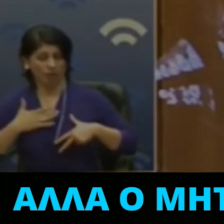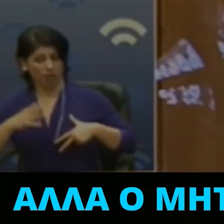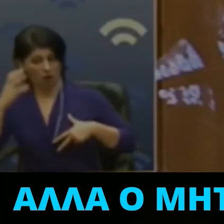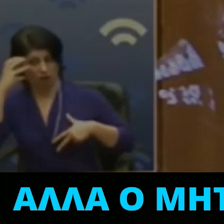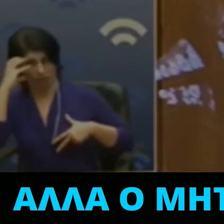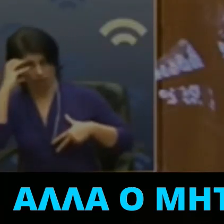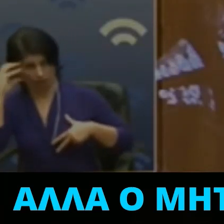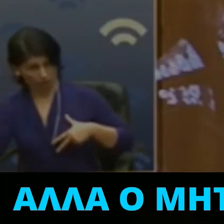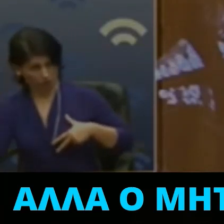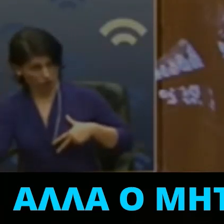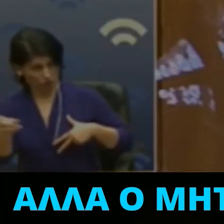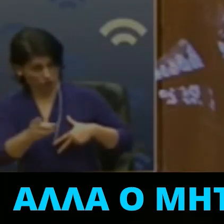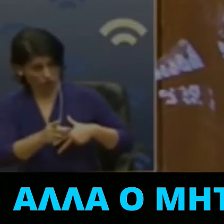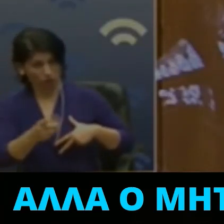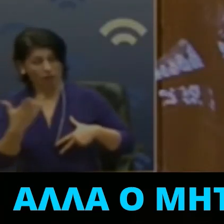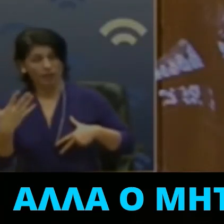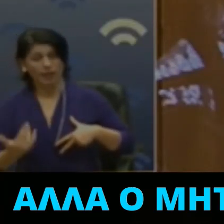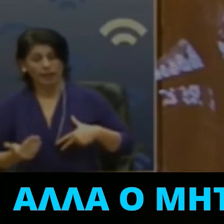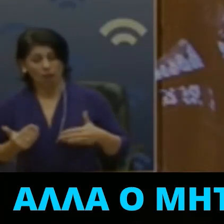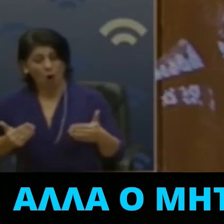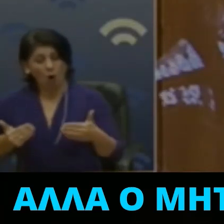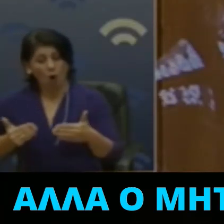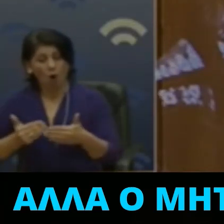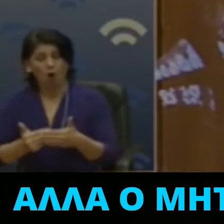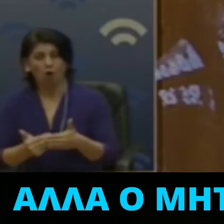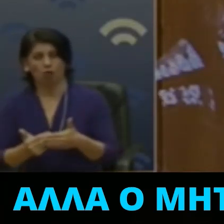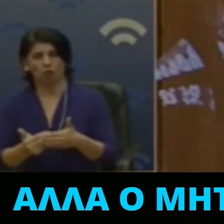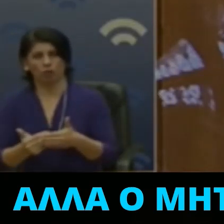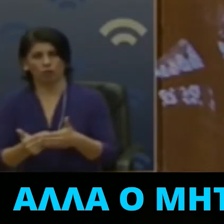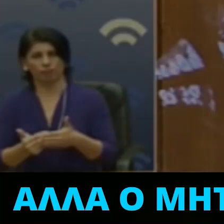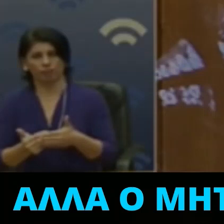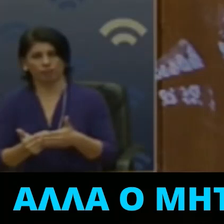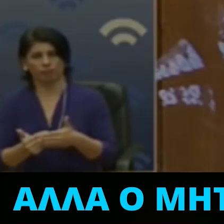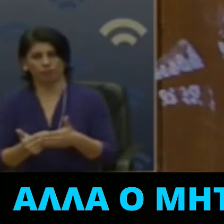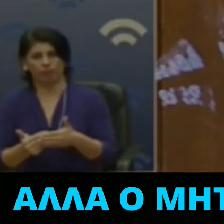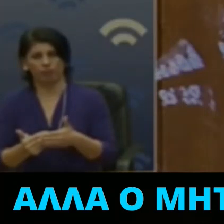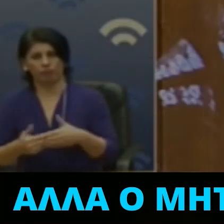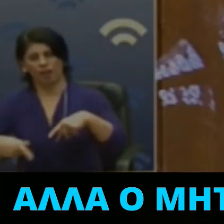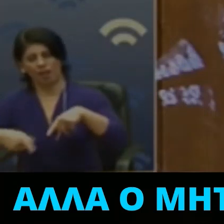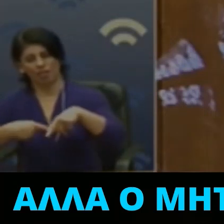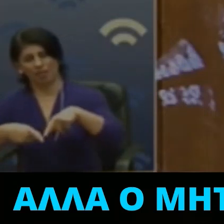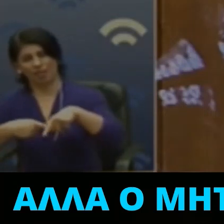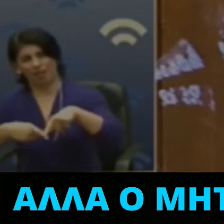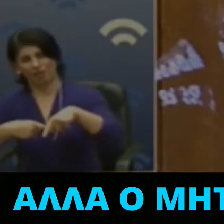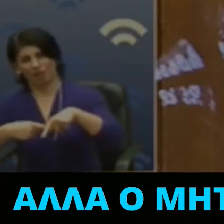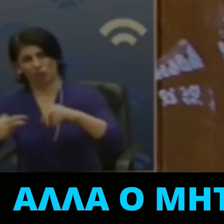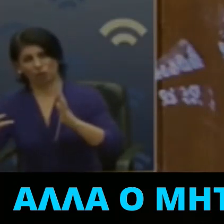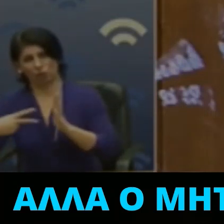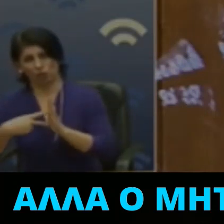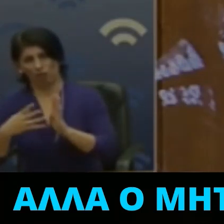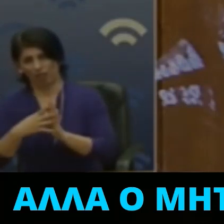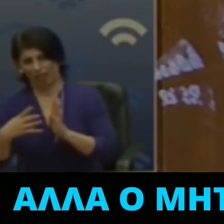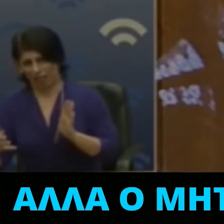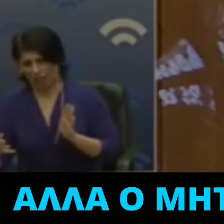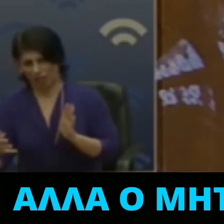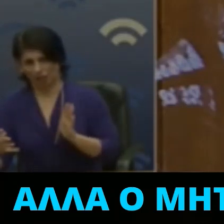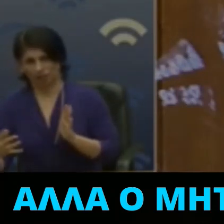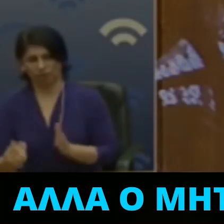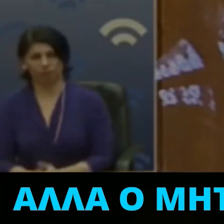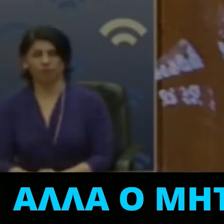είχε θέσει όριο στην περίοδο Χάριτος το Δεκέμβριο του 2019.